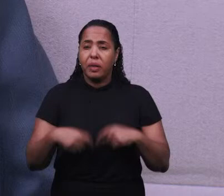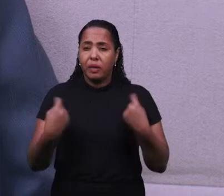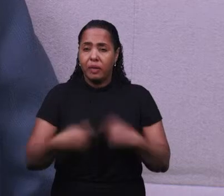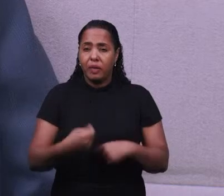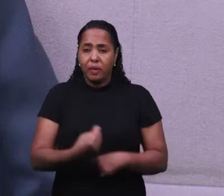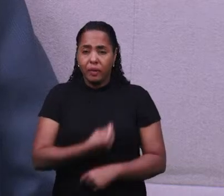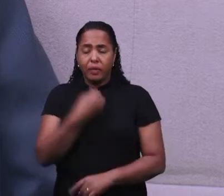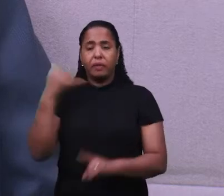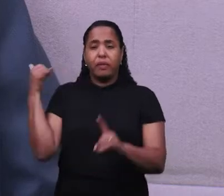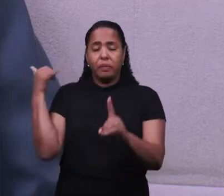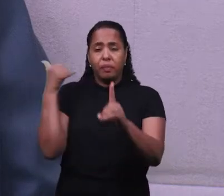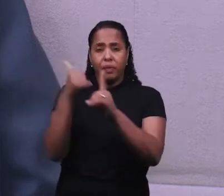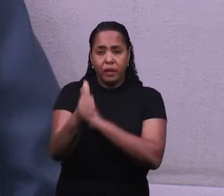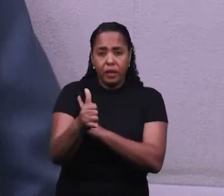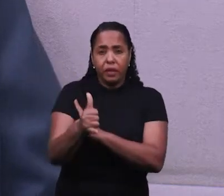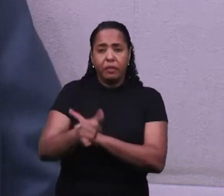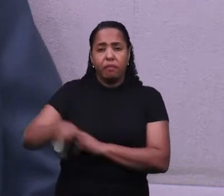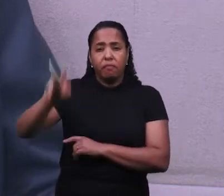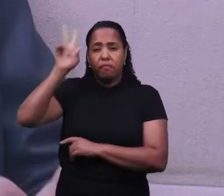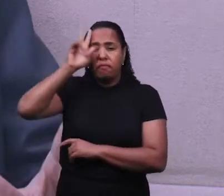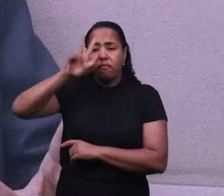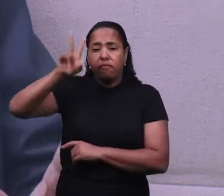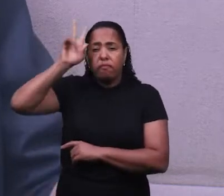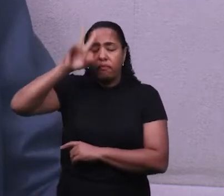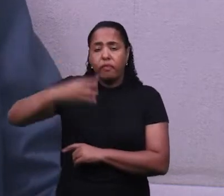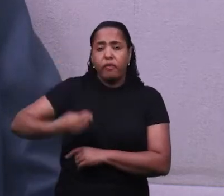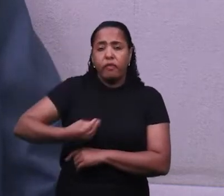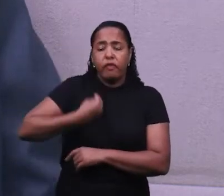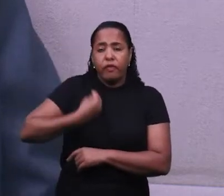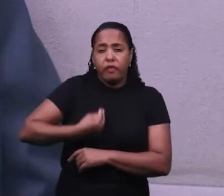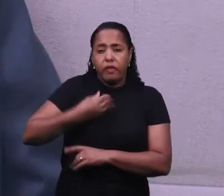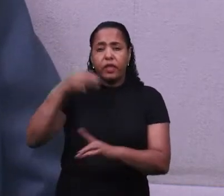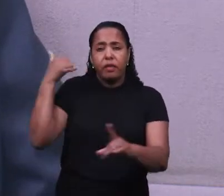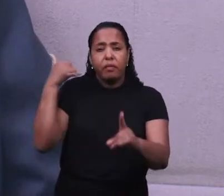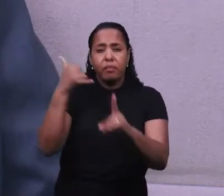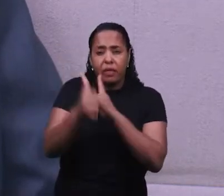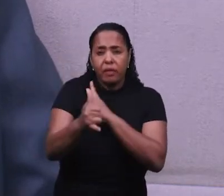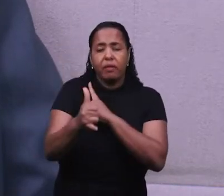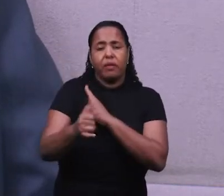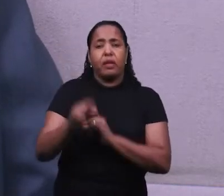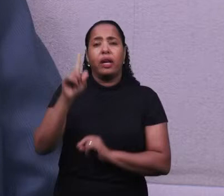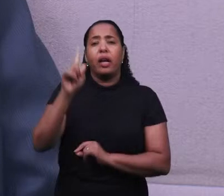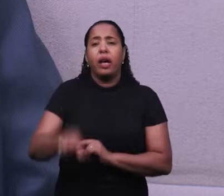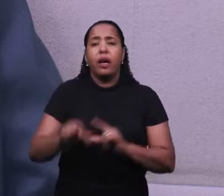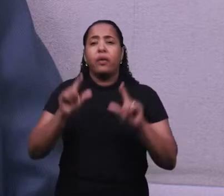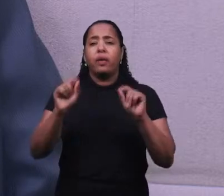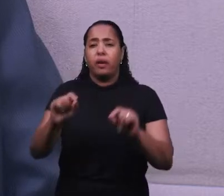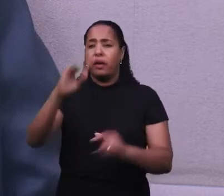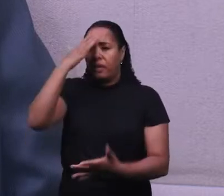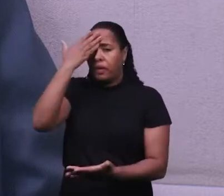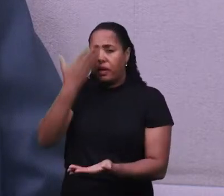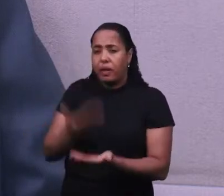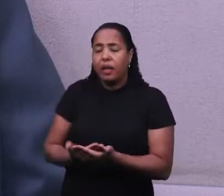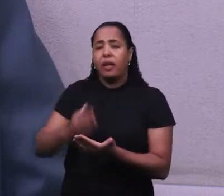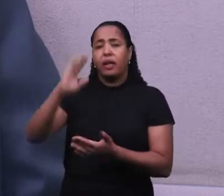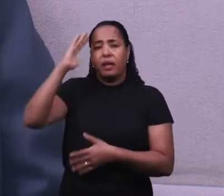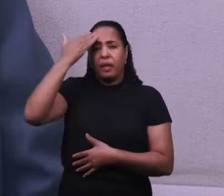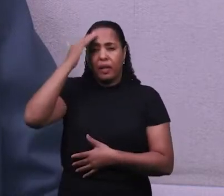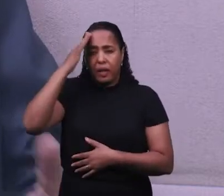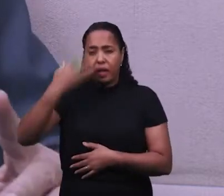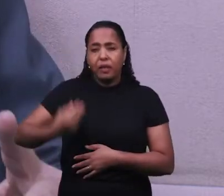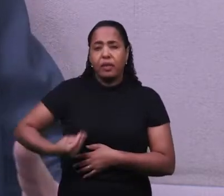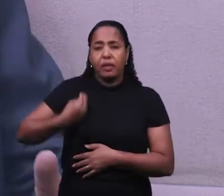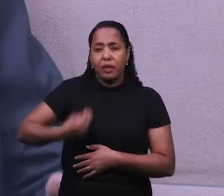vie doit être une vie prophétique. Une histoire de vie prophétique est celle